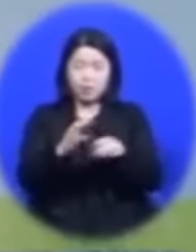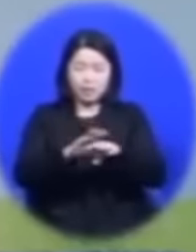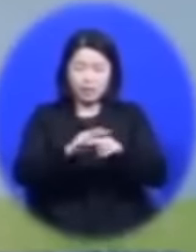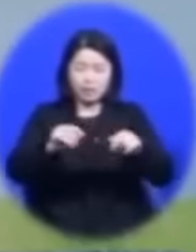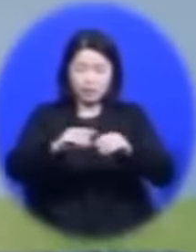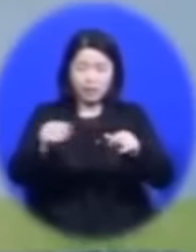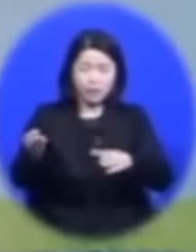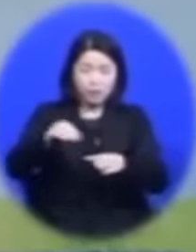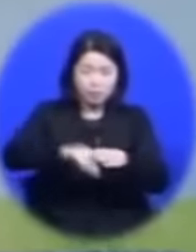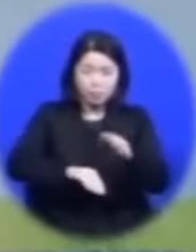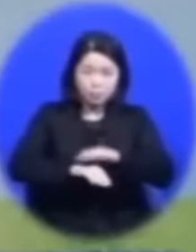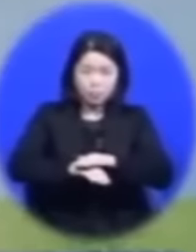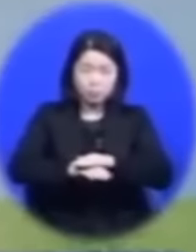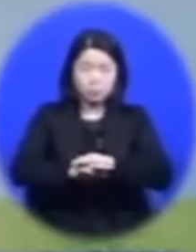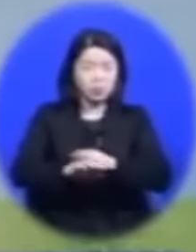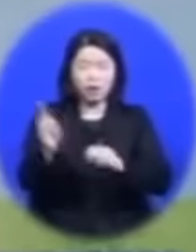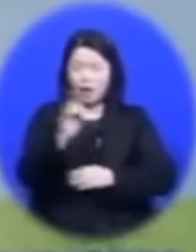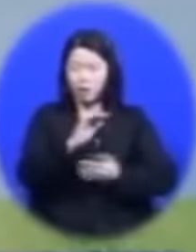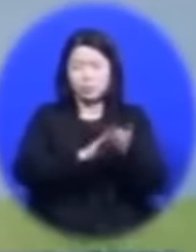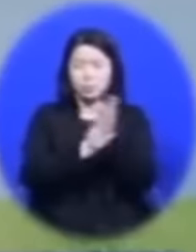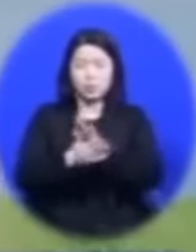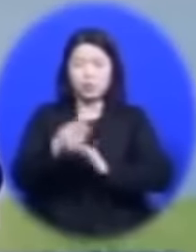변화가 없습니다. 그러나